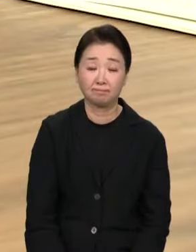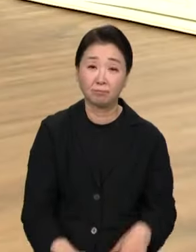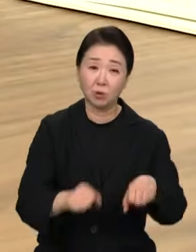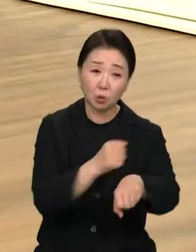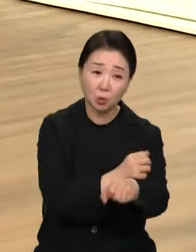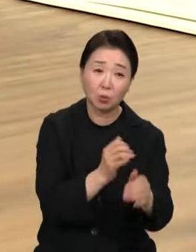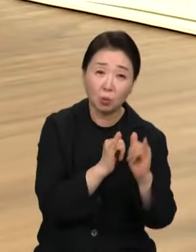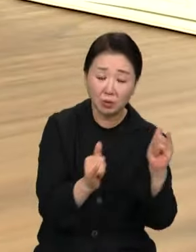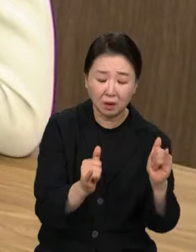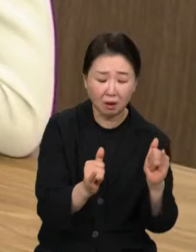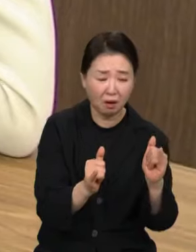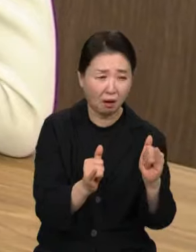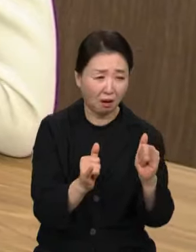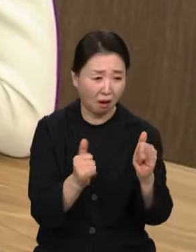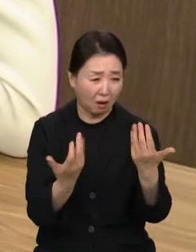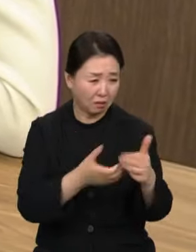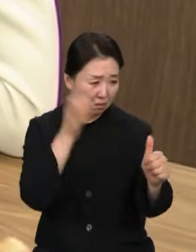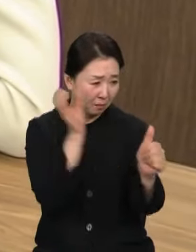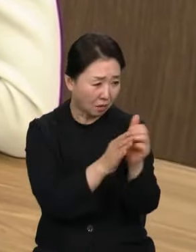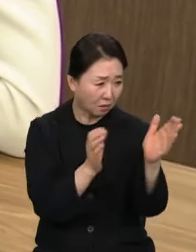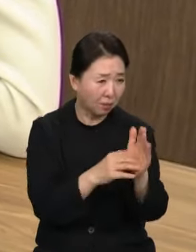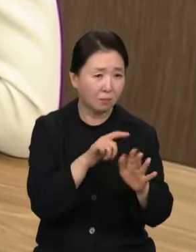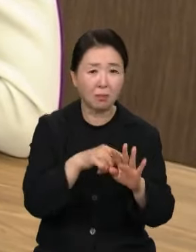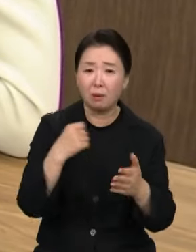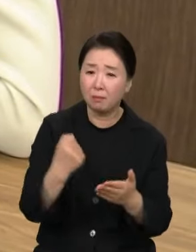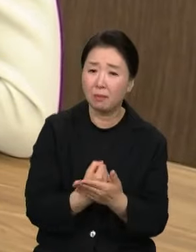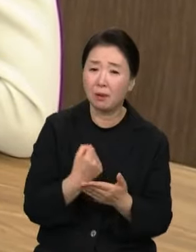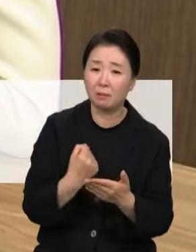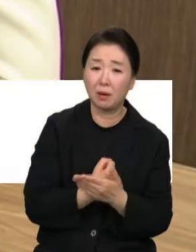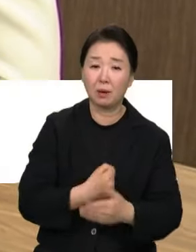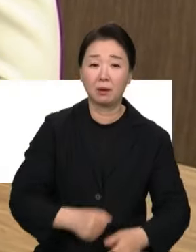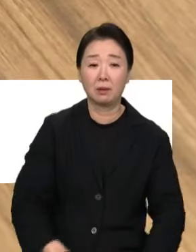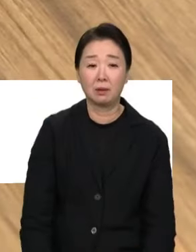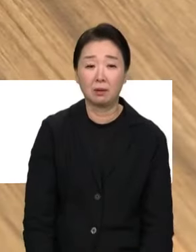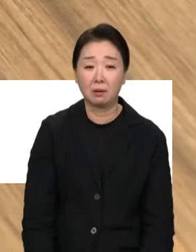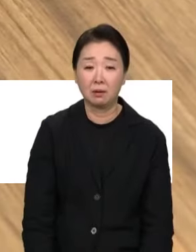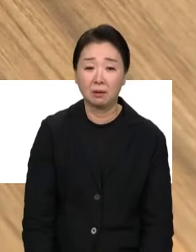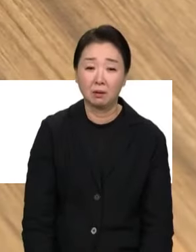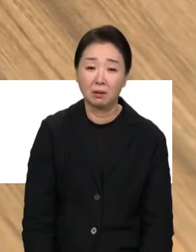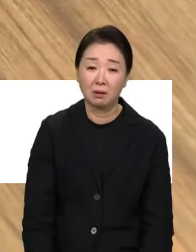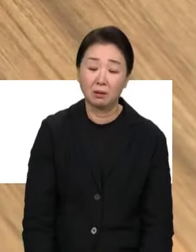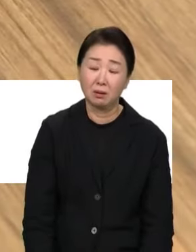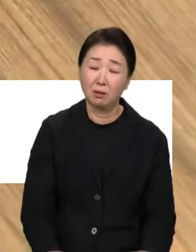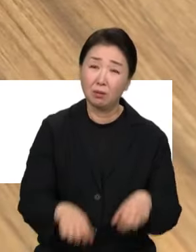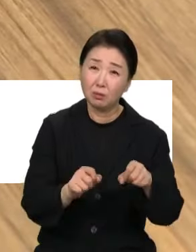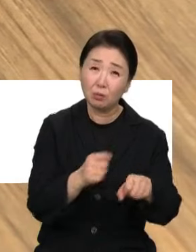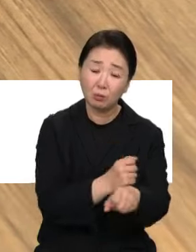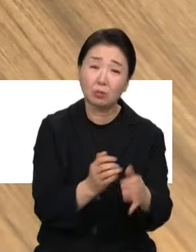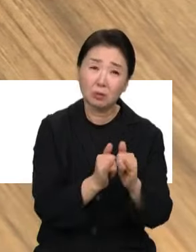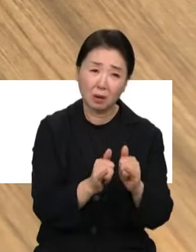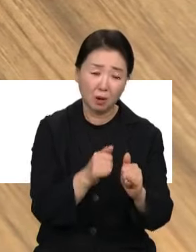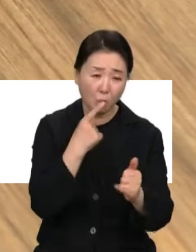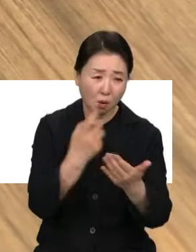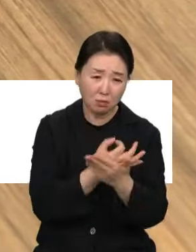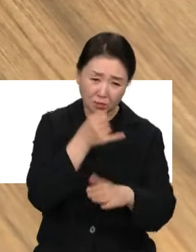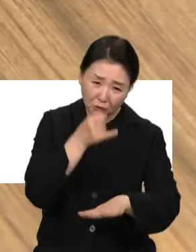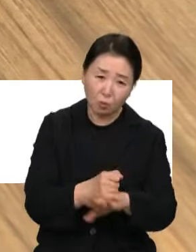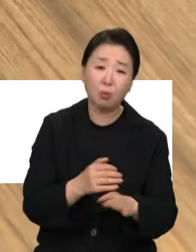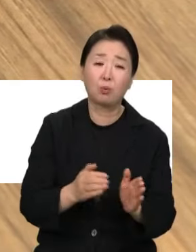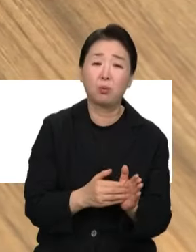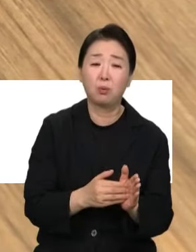노동자부터 책임지게 하는 상황에 속이 상합니다. 우리가 제일, 그러니까 월급이 제일 적고 이제 그런